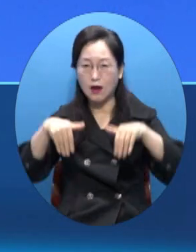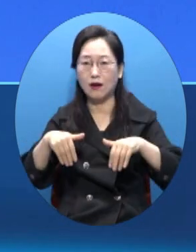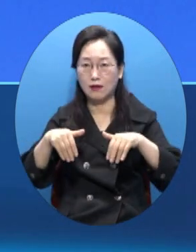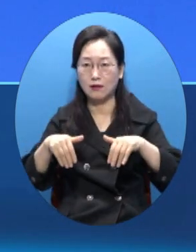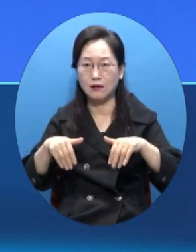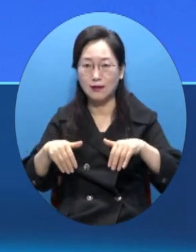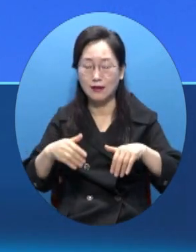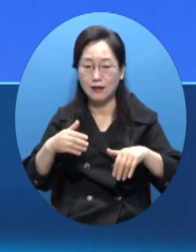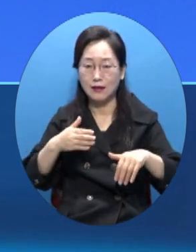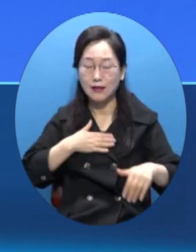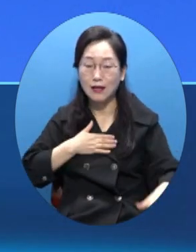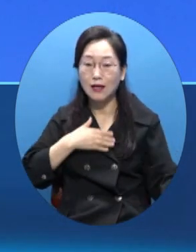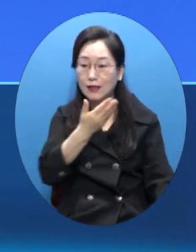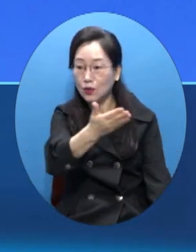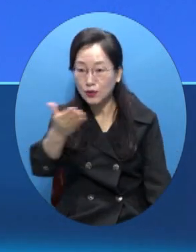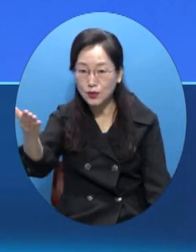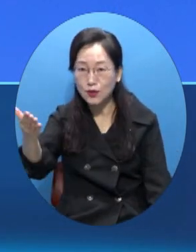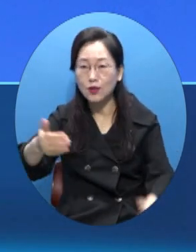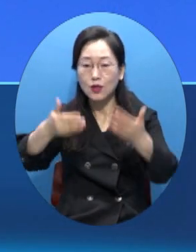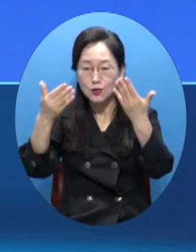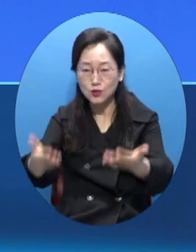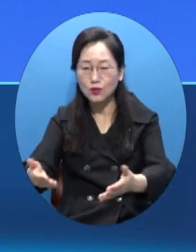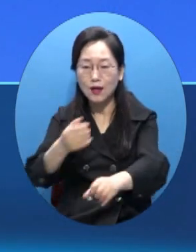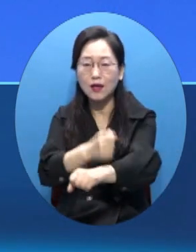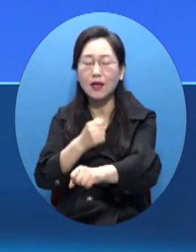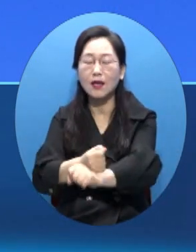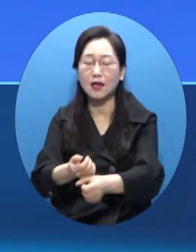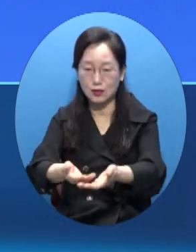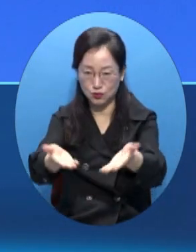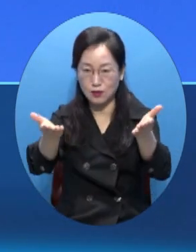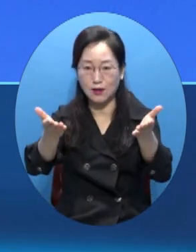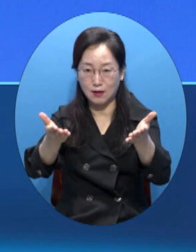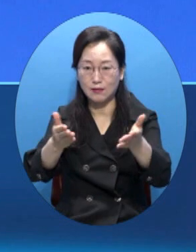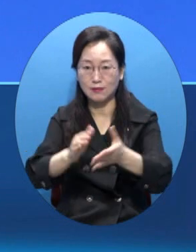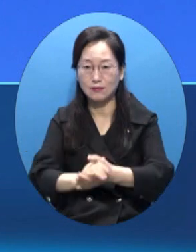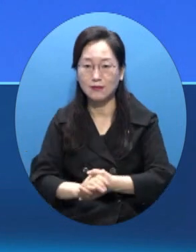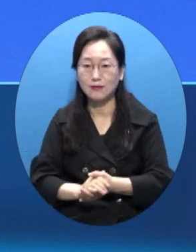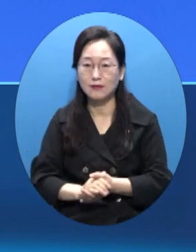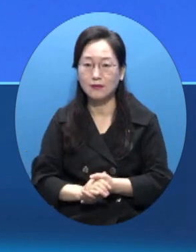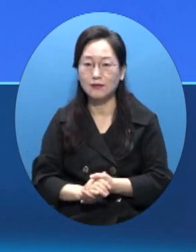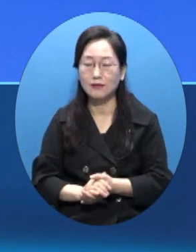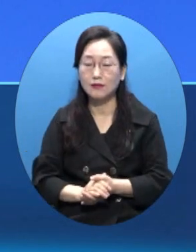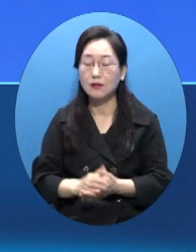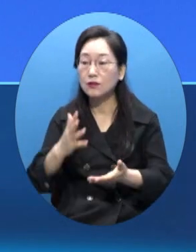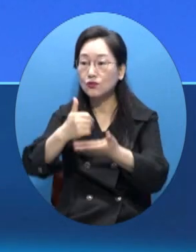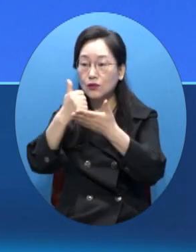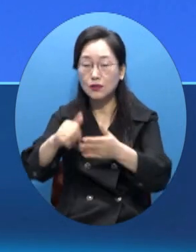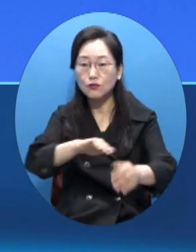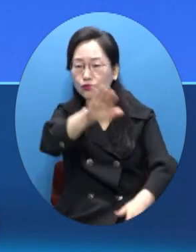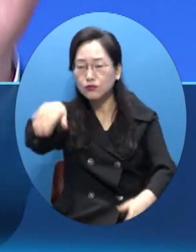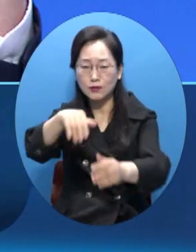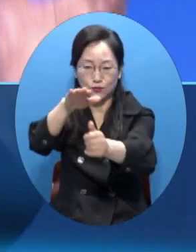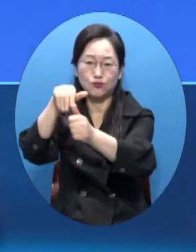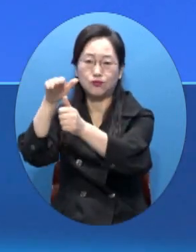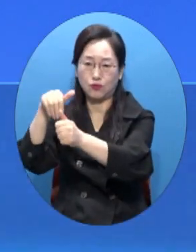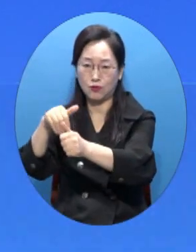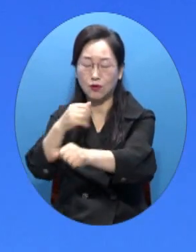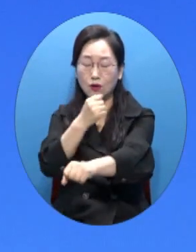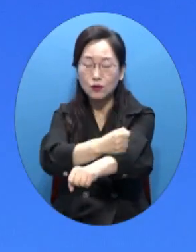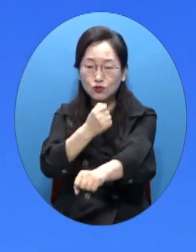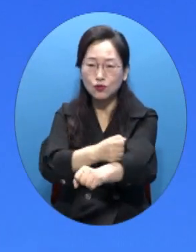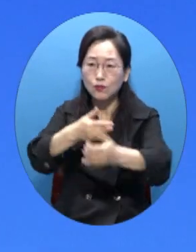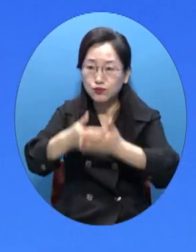오라, 내가 너희를 쉬게 하리라. 주님 우리를 부르시는 것입니다. 수고하고